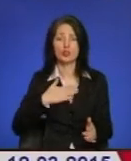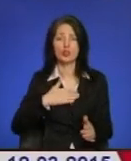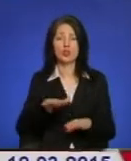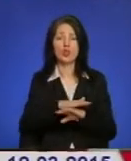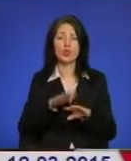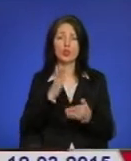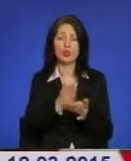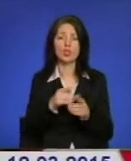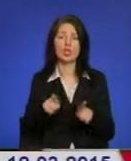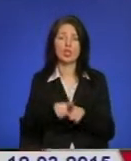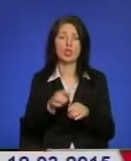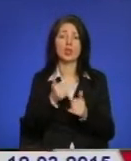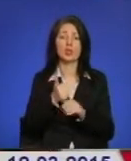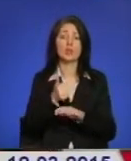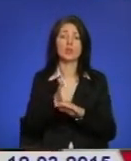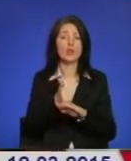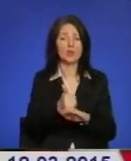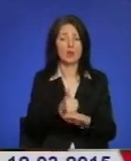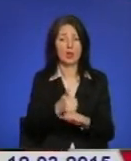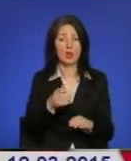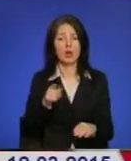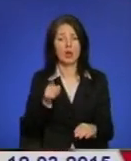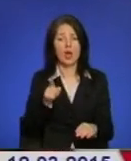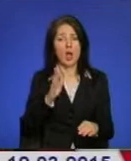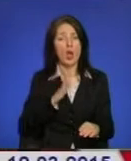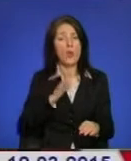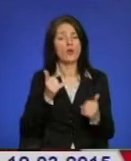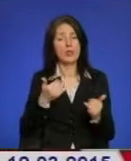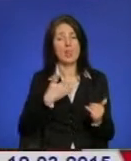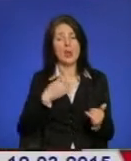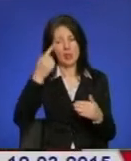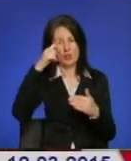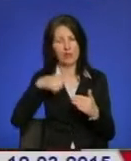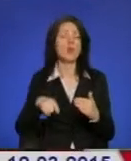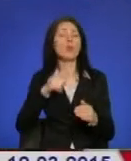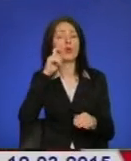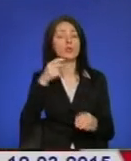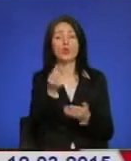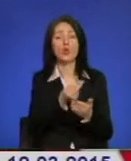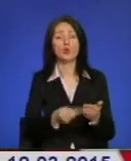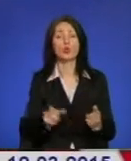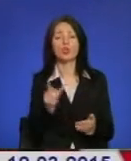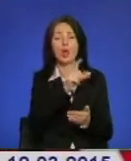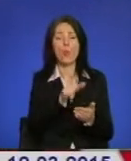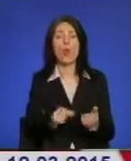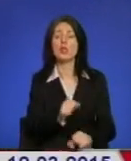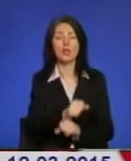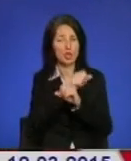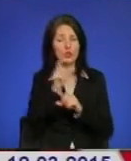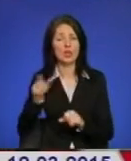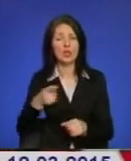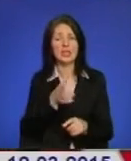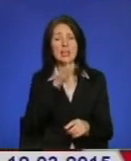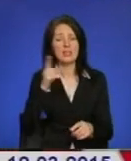він був для мене відомий український художник поет революціонер тих часів захисник української